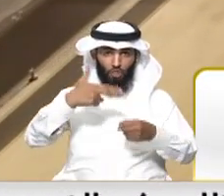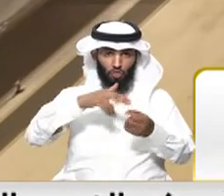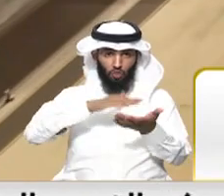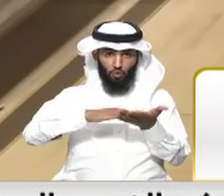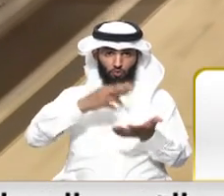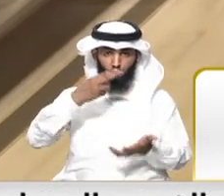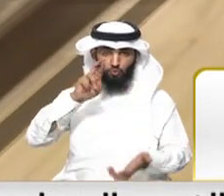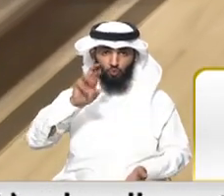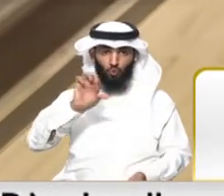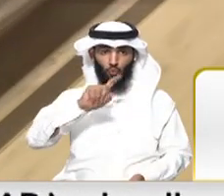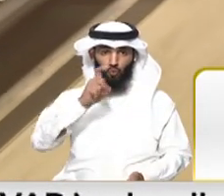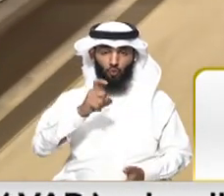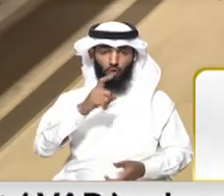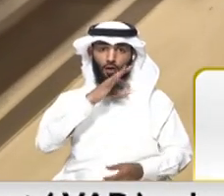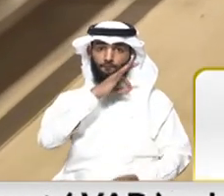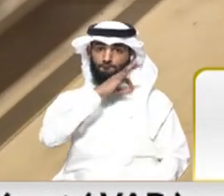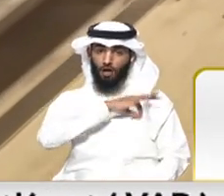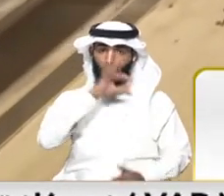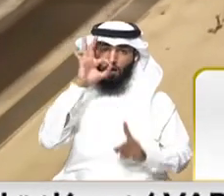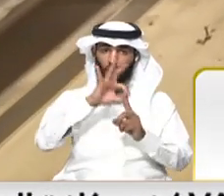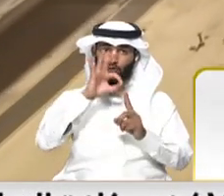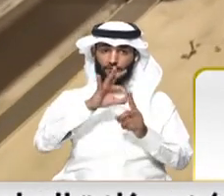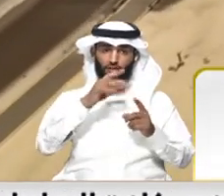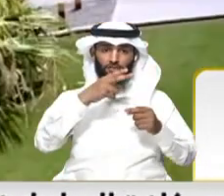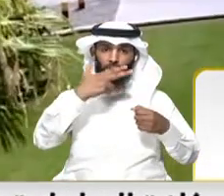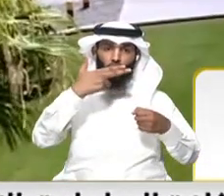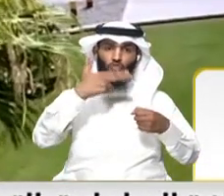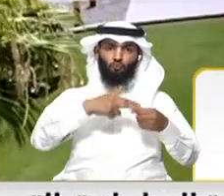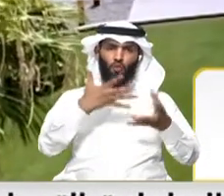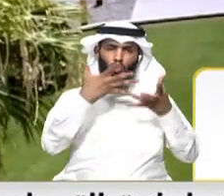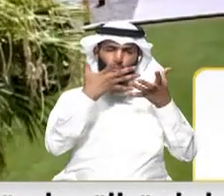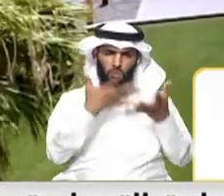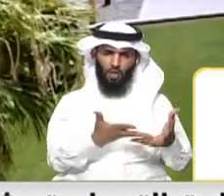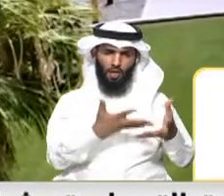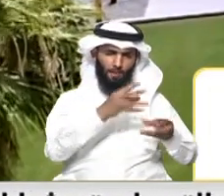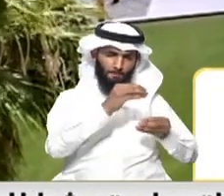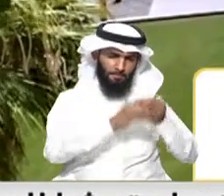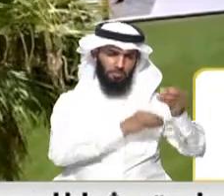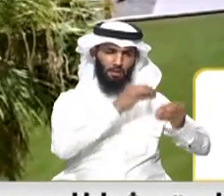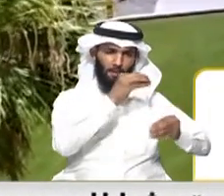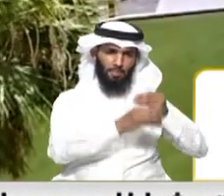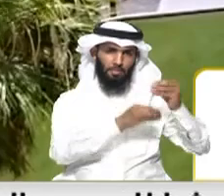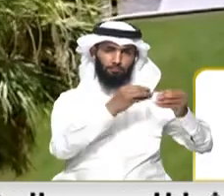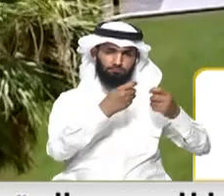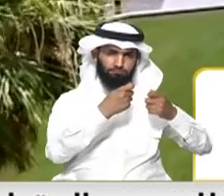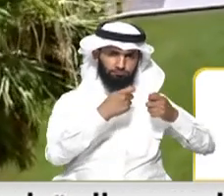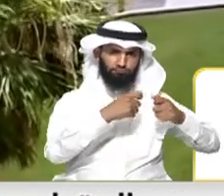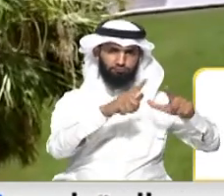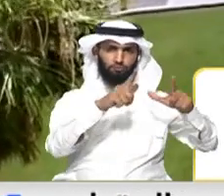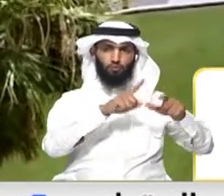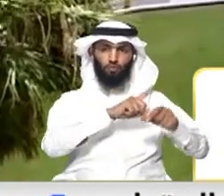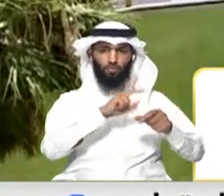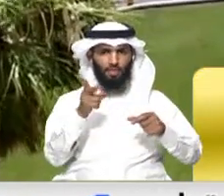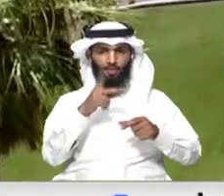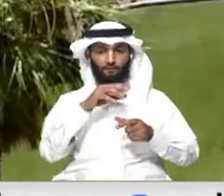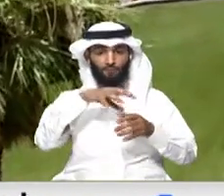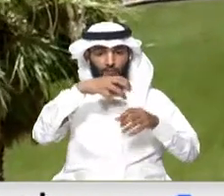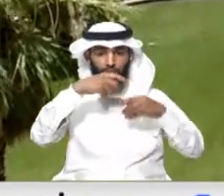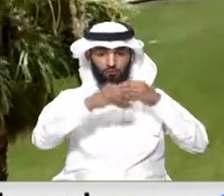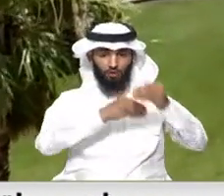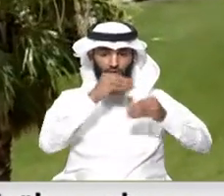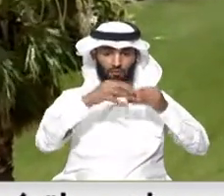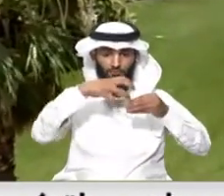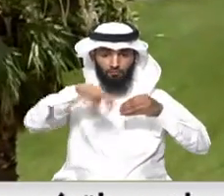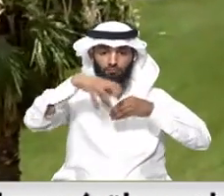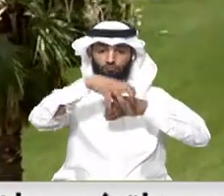النفط الخام الثقيل بهدف زياده العوائد الاقتصاديه وانتاج المواد البتروليه عاليه الجوده وامداد